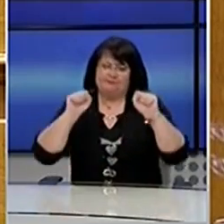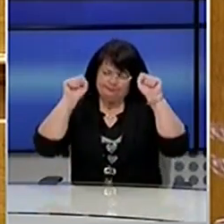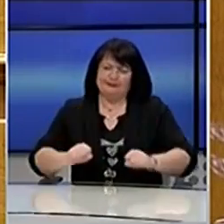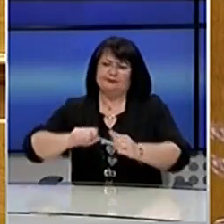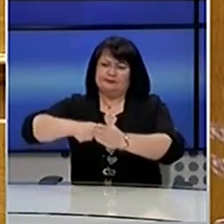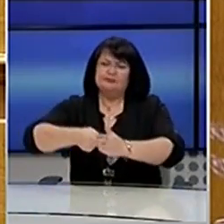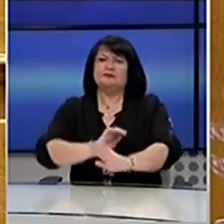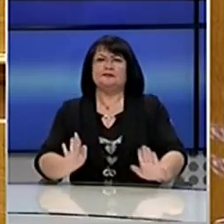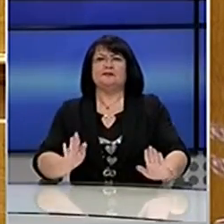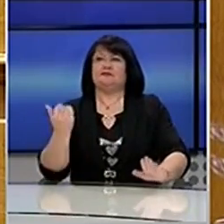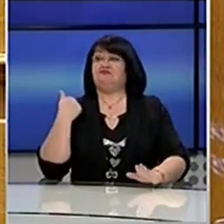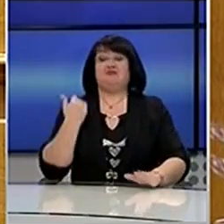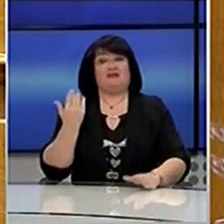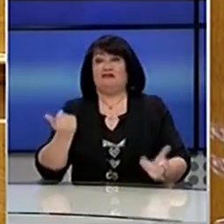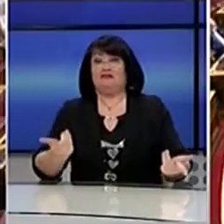τώρα